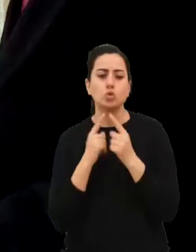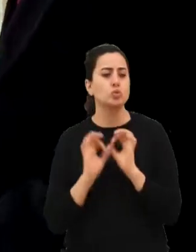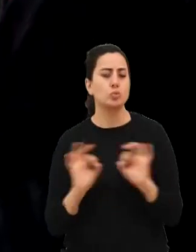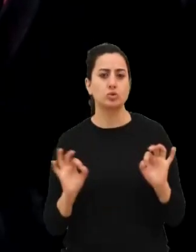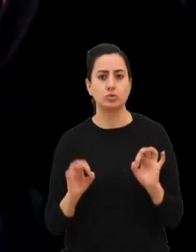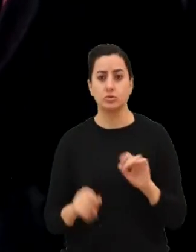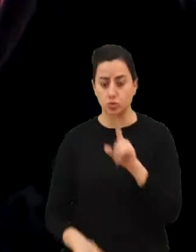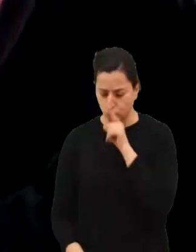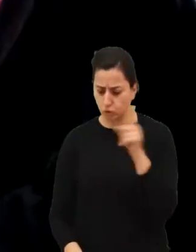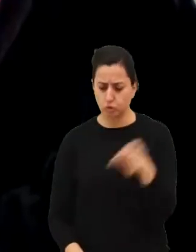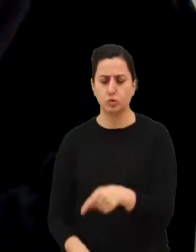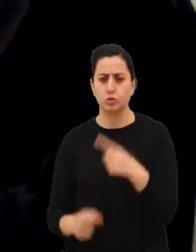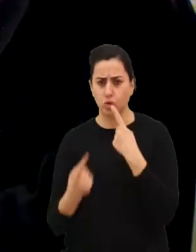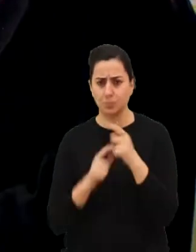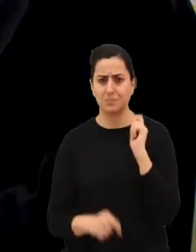yok.